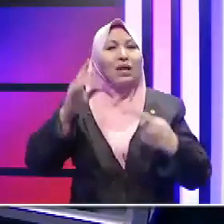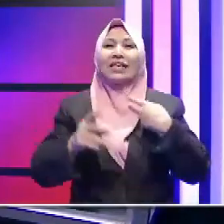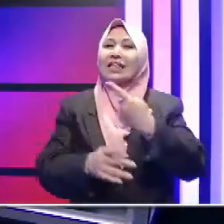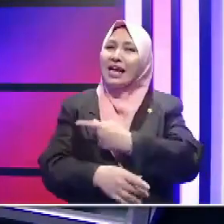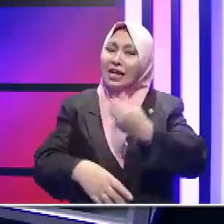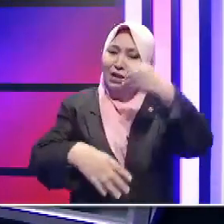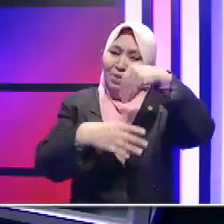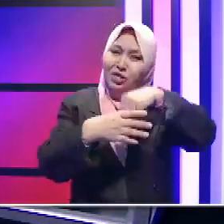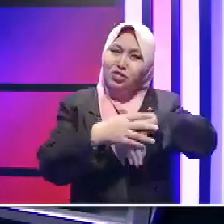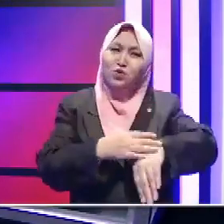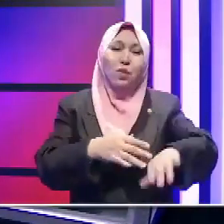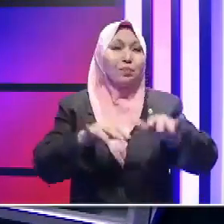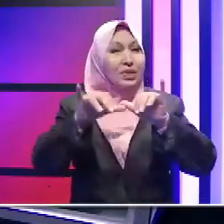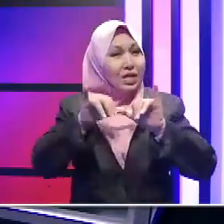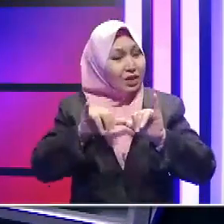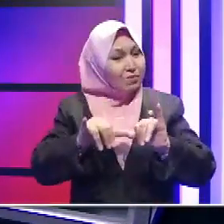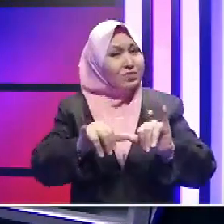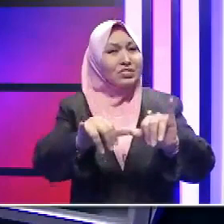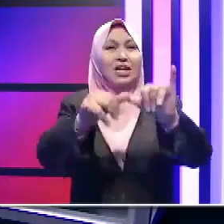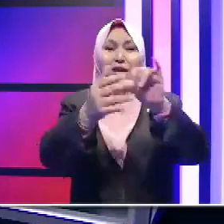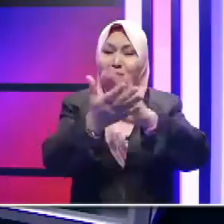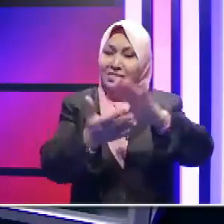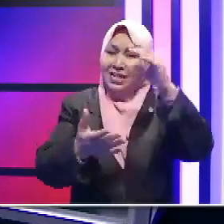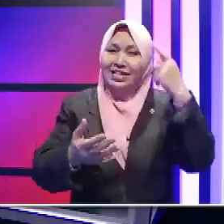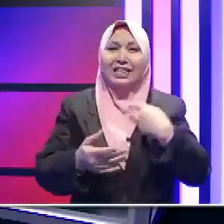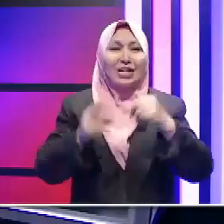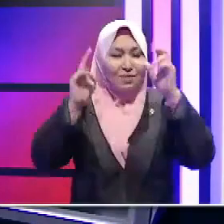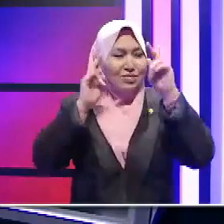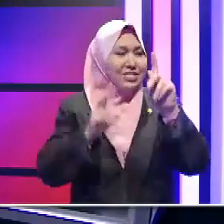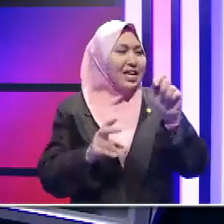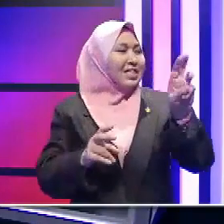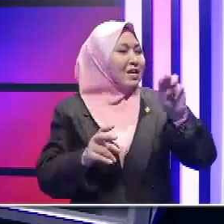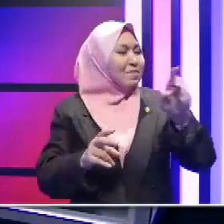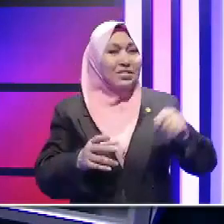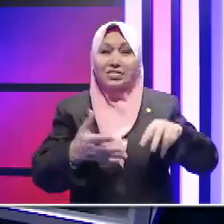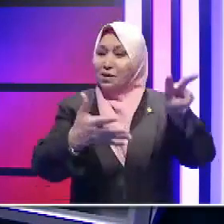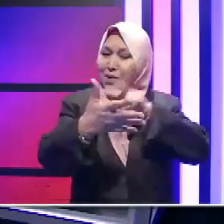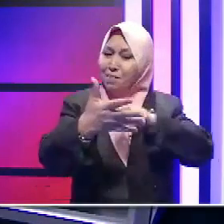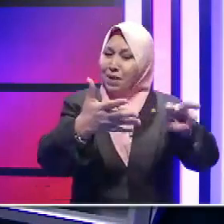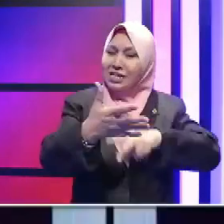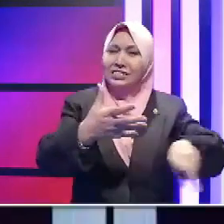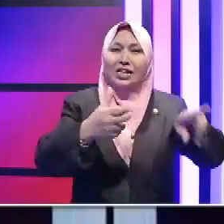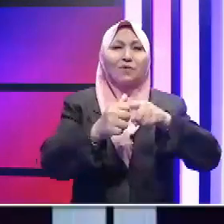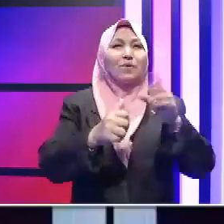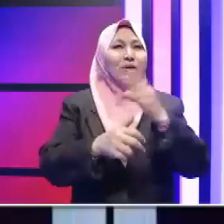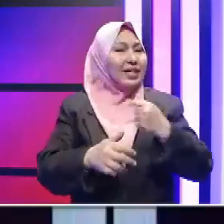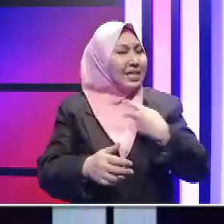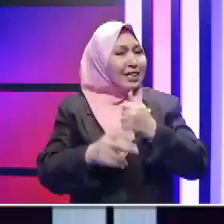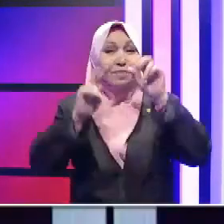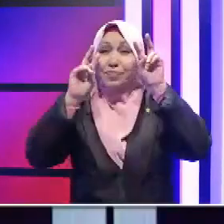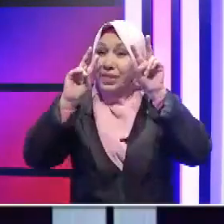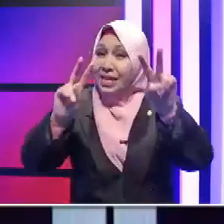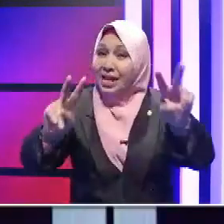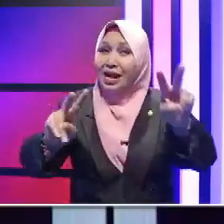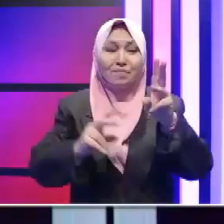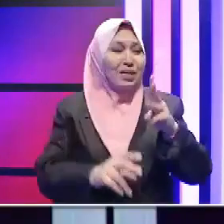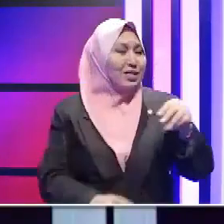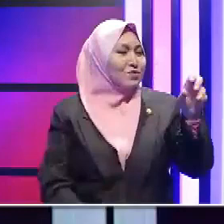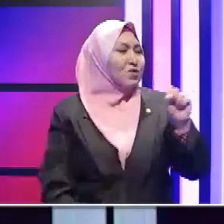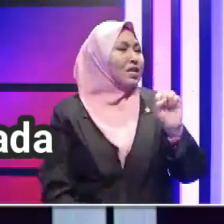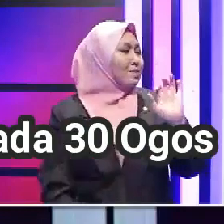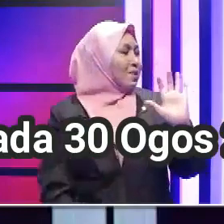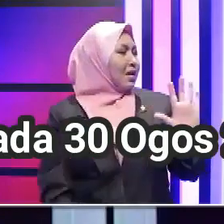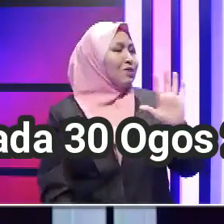masuk meneruskan pengajian gitu stasiun gizi dengan membaca dahulu dan situ melihat kepada halaman ke di